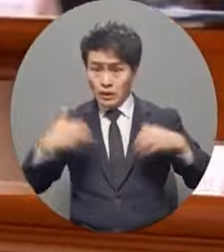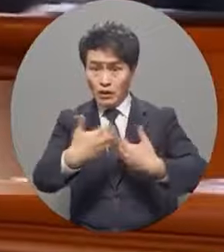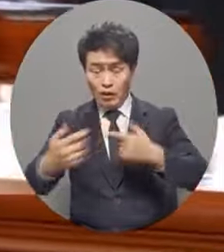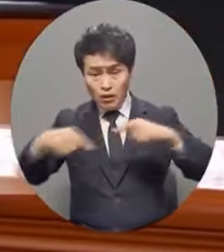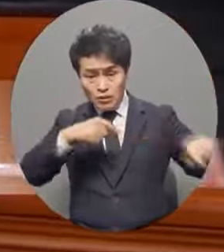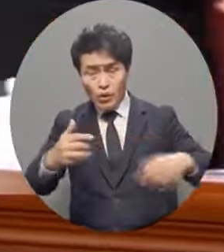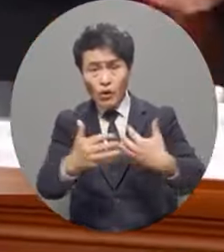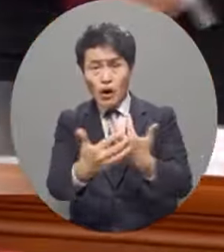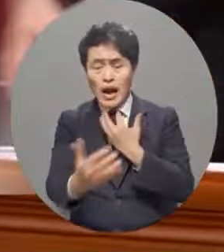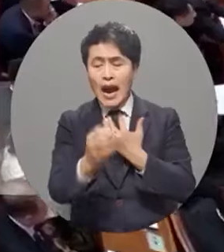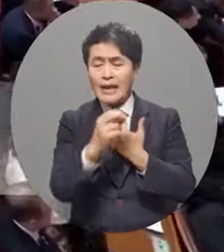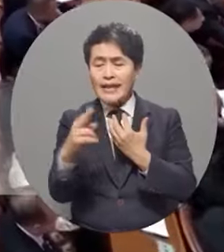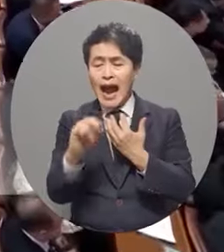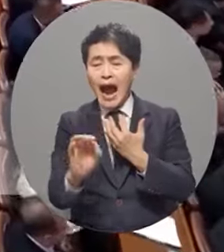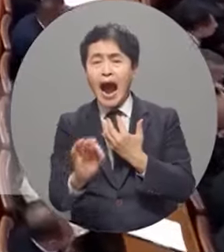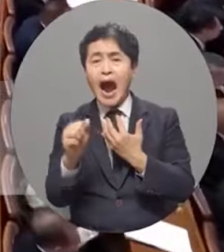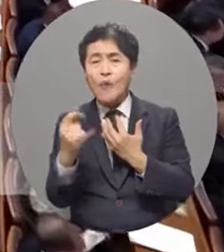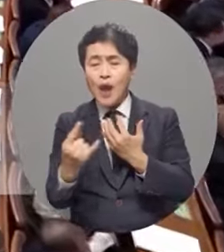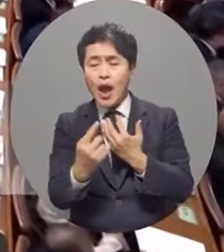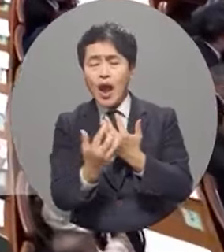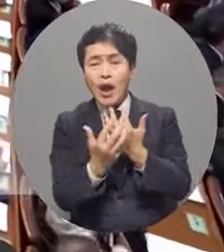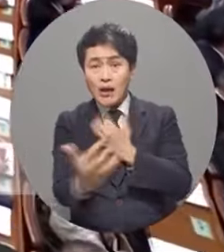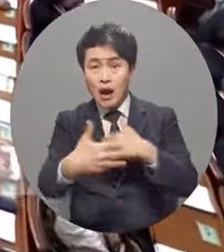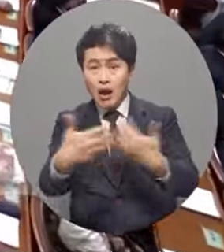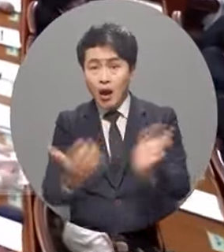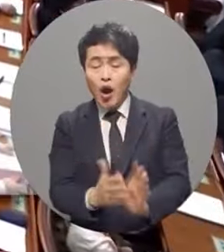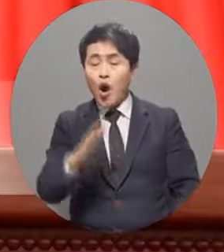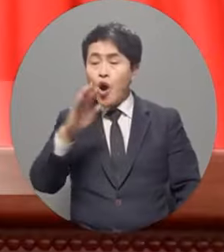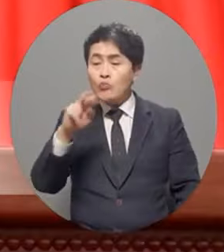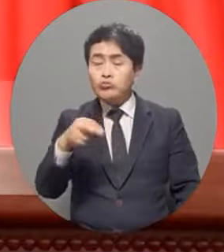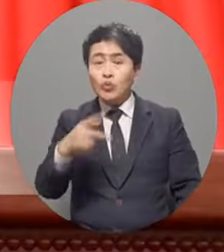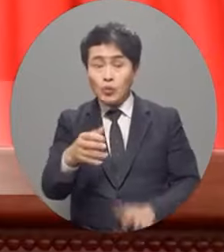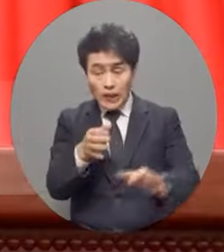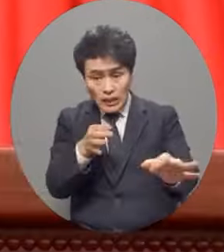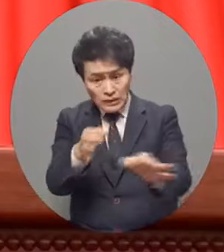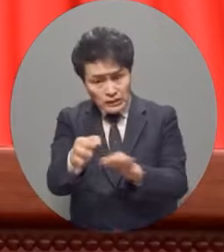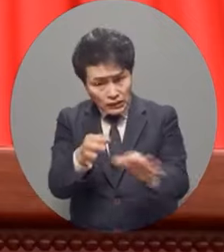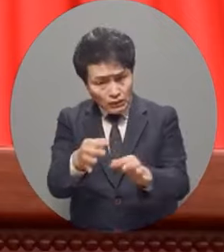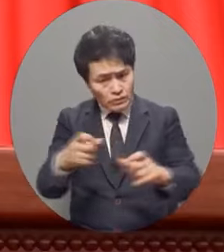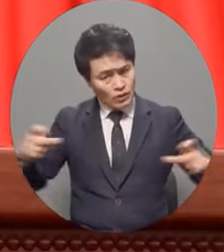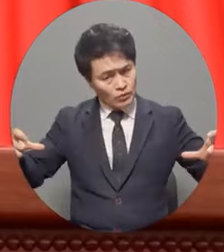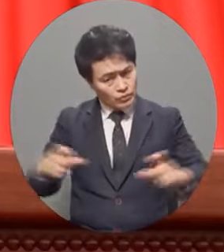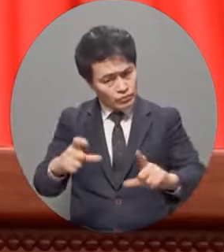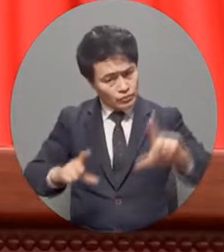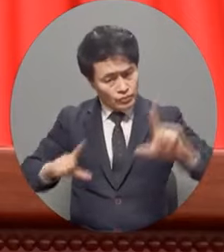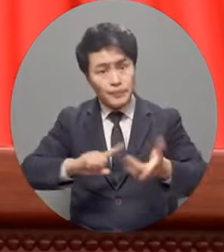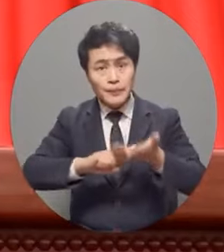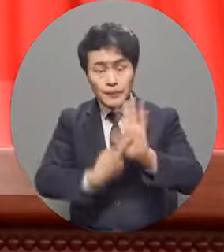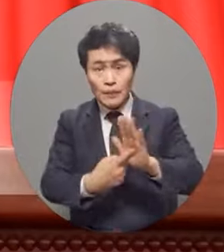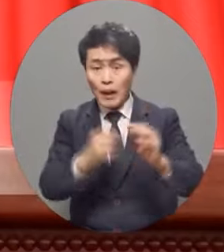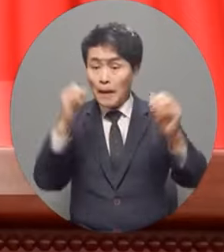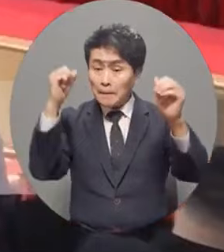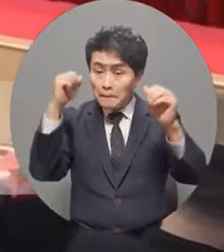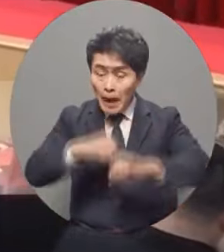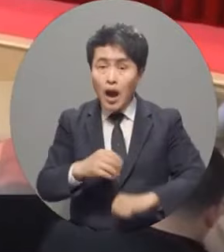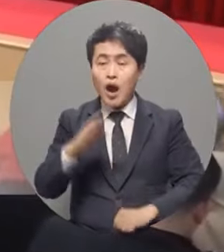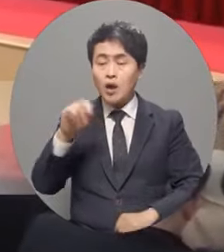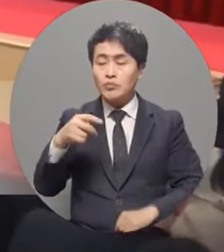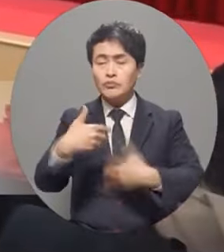행사 양회에 맞춰 부동산 시장에 대한 구조조정 의지를 밝혀 주목됩니다. 파산해야 할 부동산